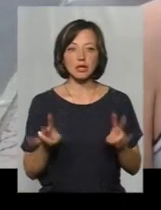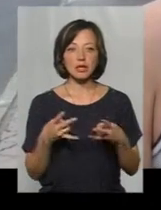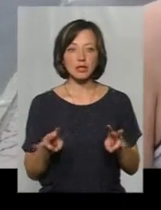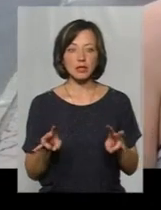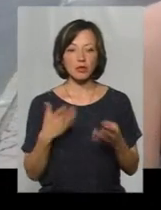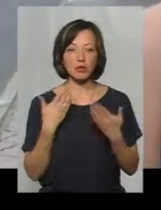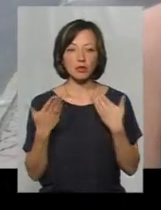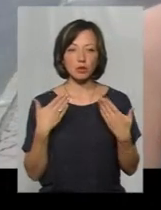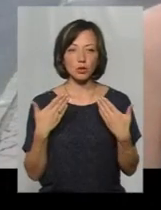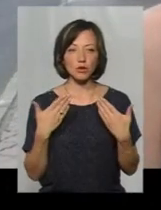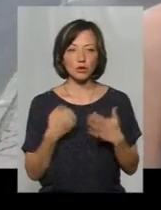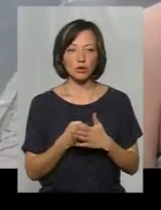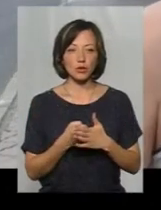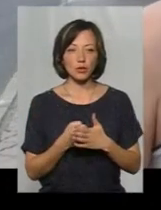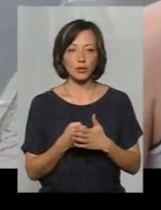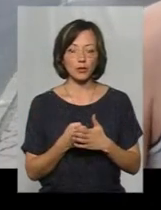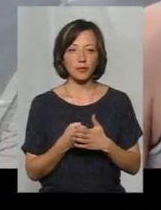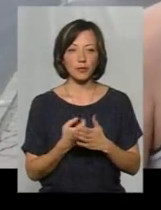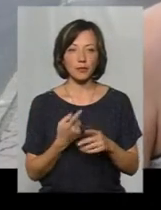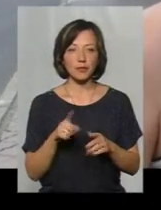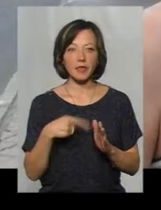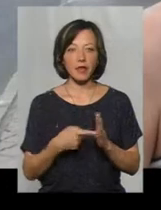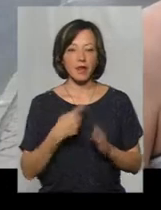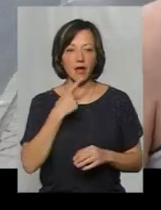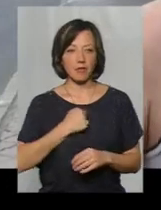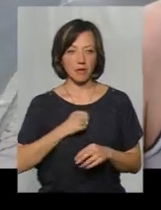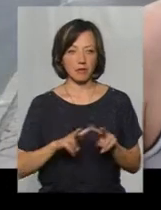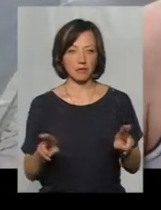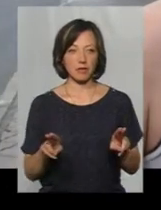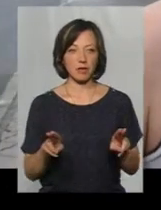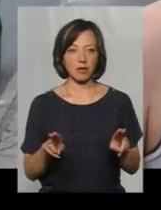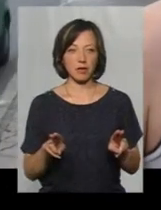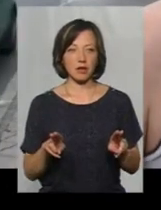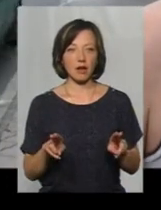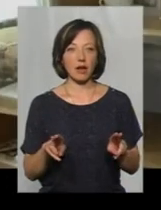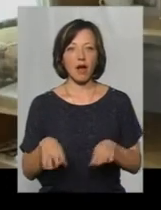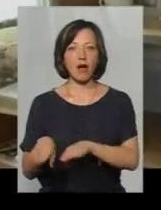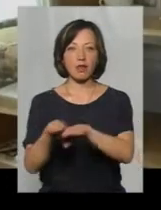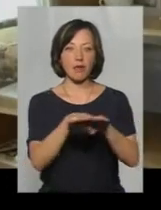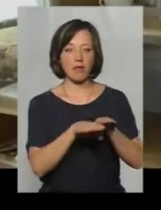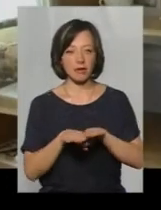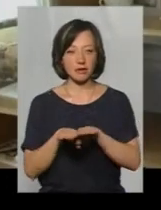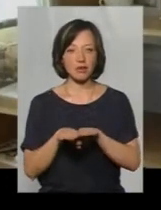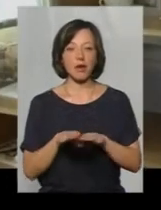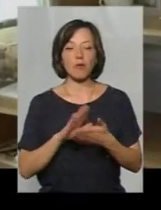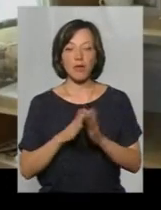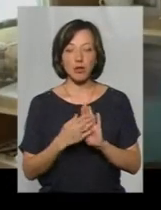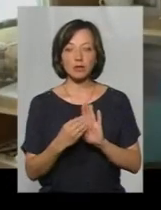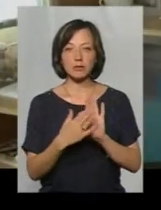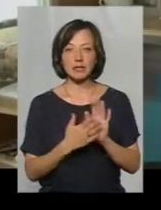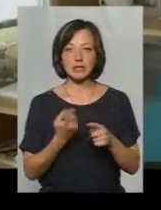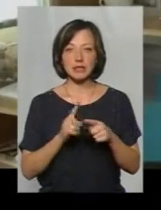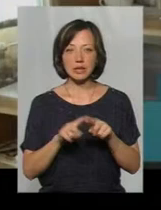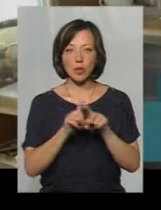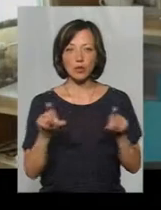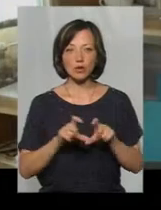підходити по-армейськи. Безобразна, але однообразна. У нас в положенні прописано, що ці конструкції